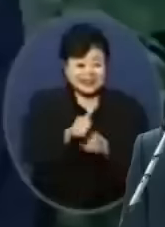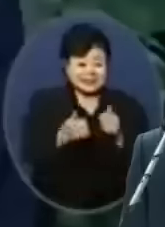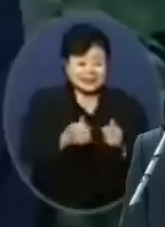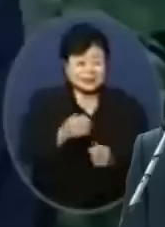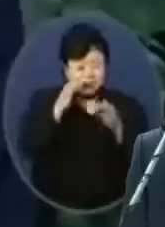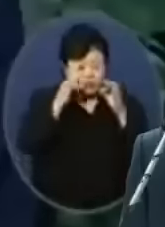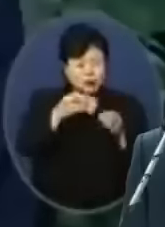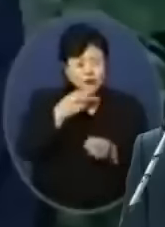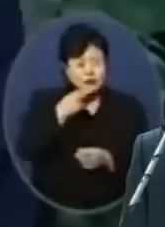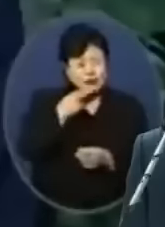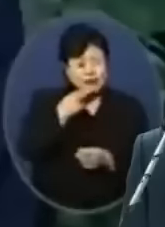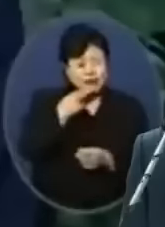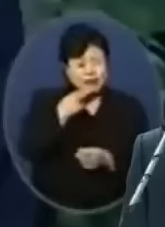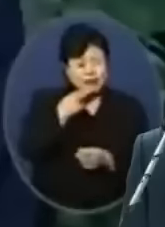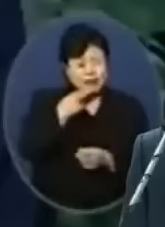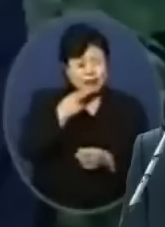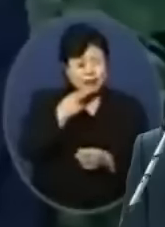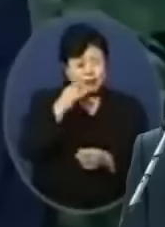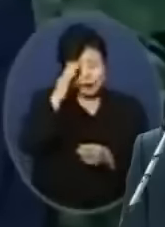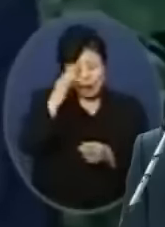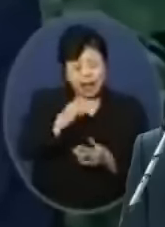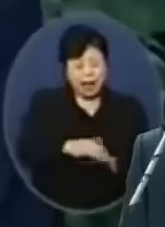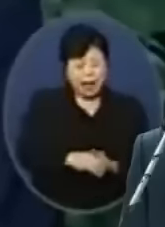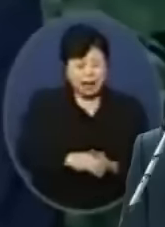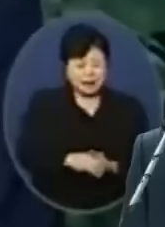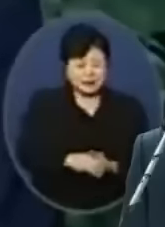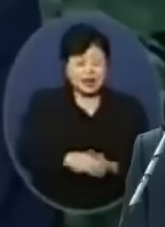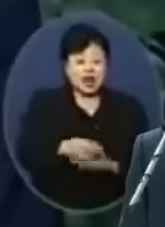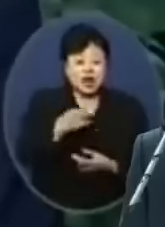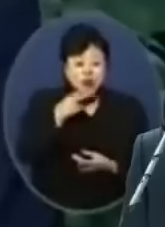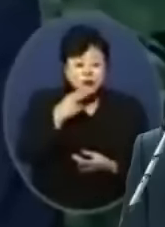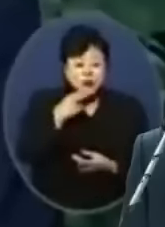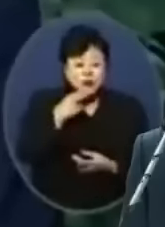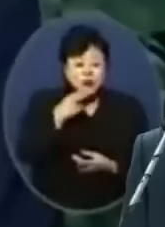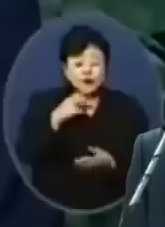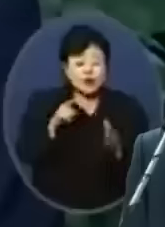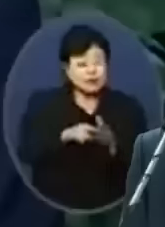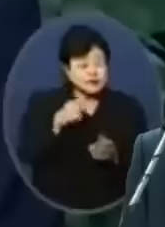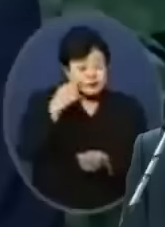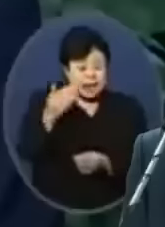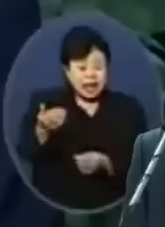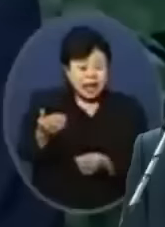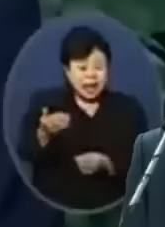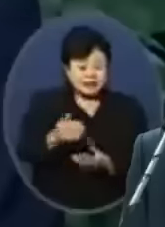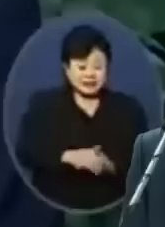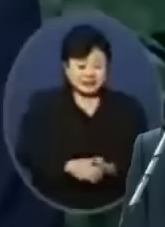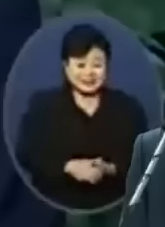하나님 없는데 어떻게 봅니까? 없는데 어떻게 믿습니까?